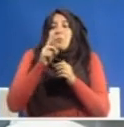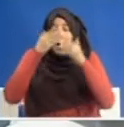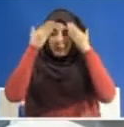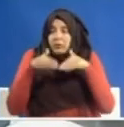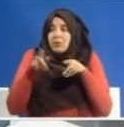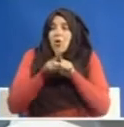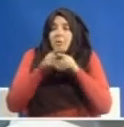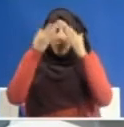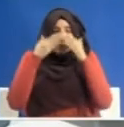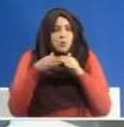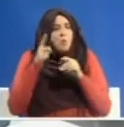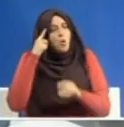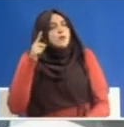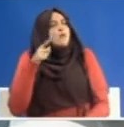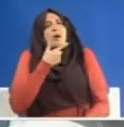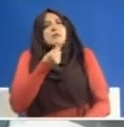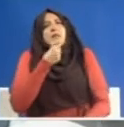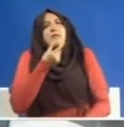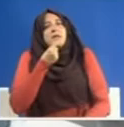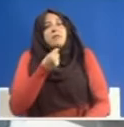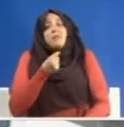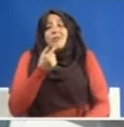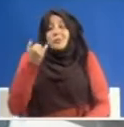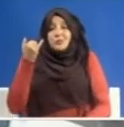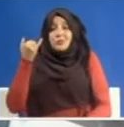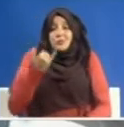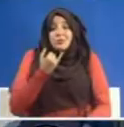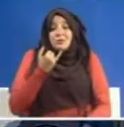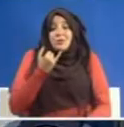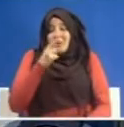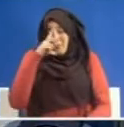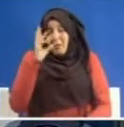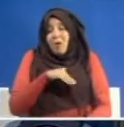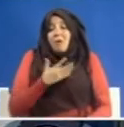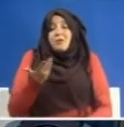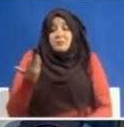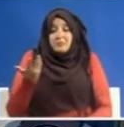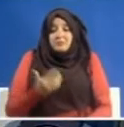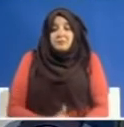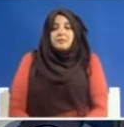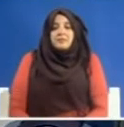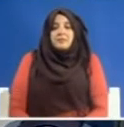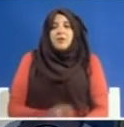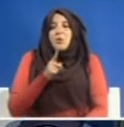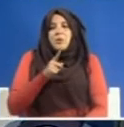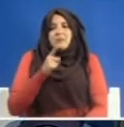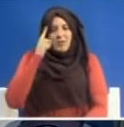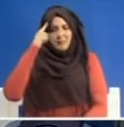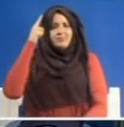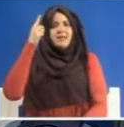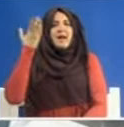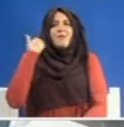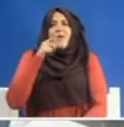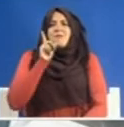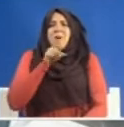يغفل بالنسبة للأمر عادي عادي عادي حتى يروح. كي قالت هذه الكلمة ذكرت واحد الواقعة، واحدة عجوزة كان زوجها ما